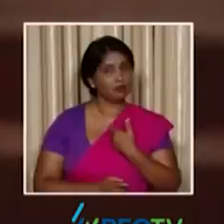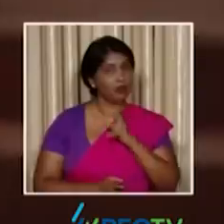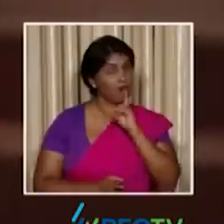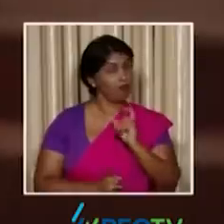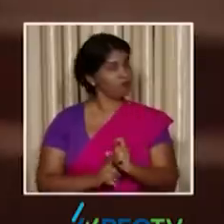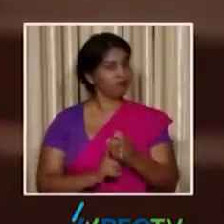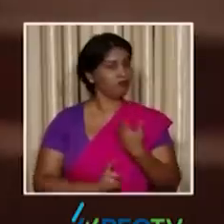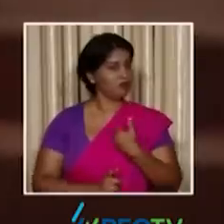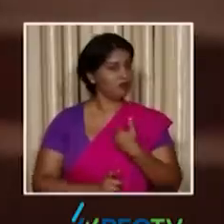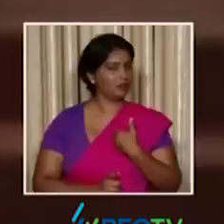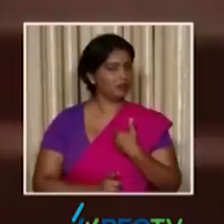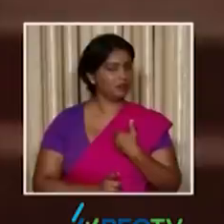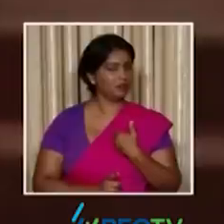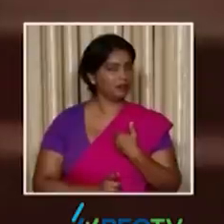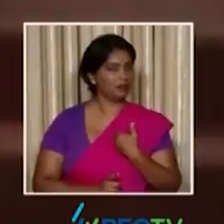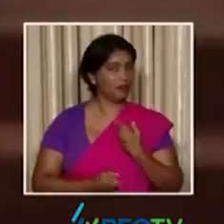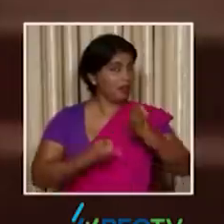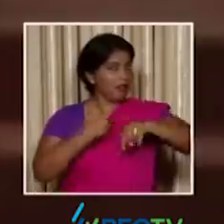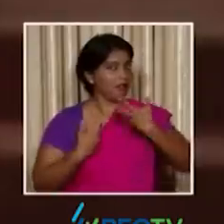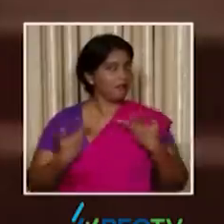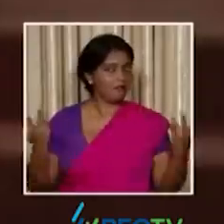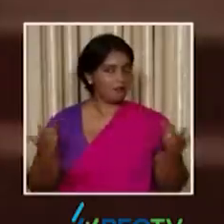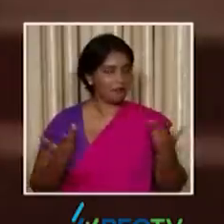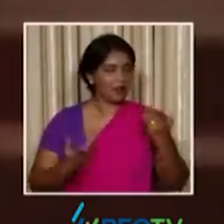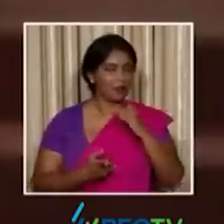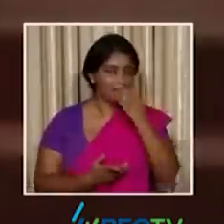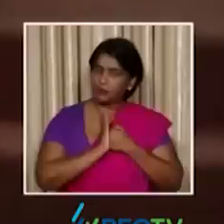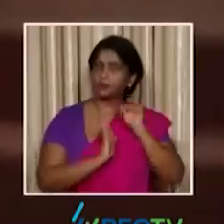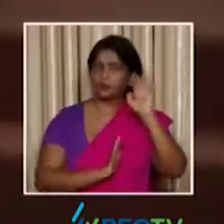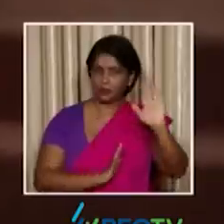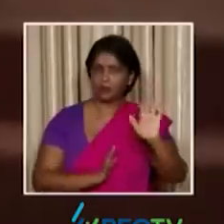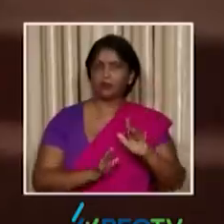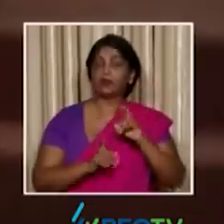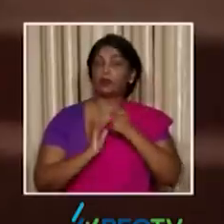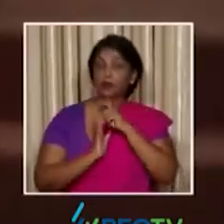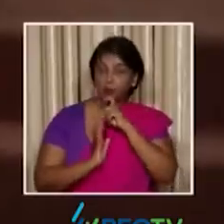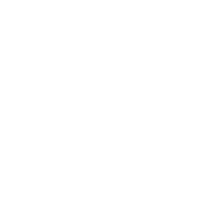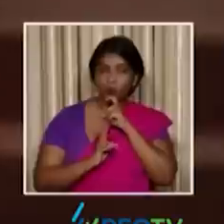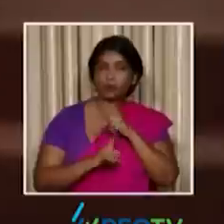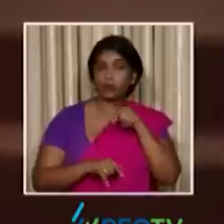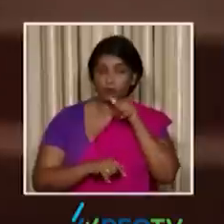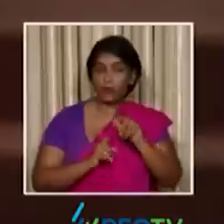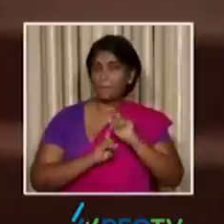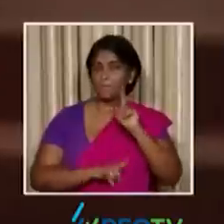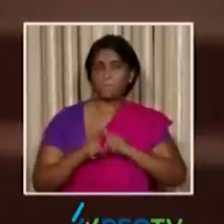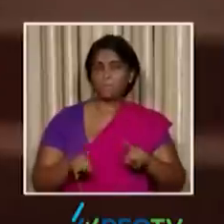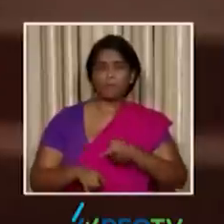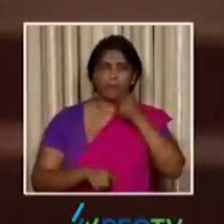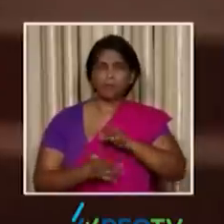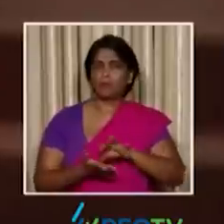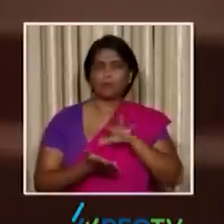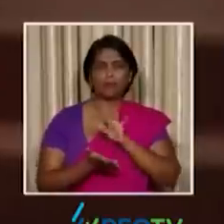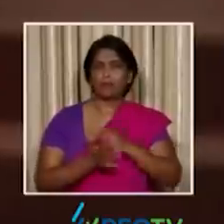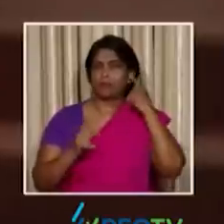සරයි. එතකොට දුක්ඛිත අප වෙන්න බෑ. කිද කරුණාකරලා නිහඬ වෙන්න. අධිකරණයේ කරවදාවන් මේ පාර්ලිමේන්තුවේ ගන්නව තීන්දු